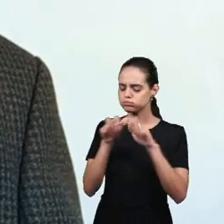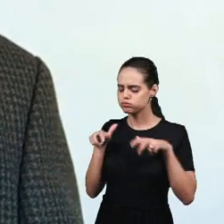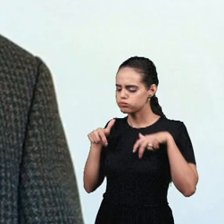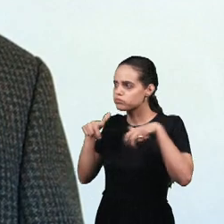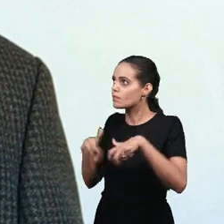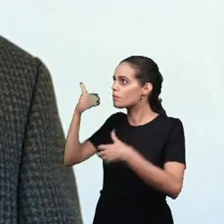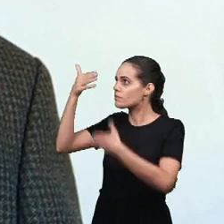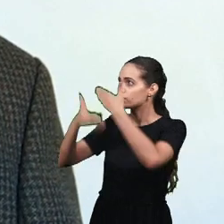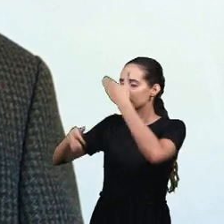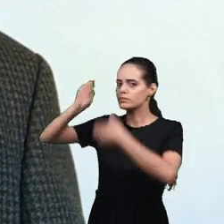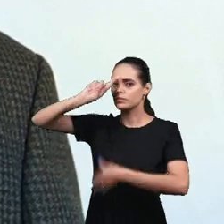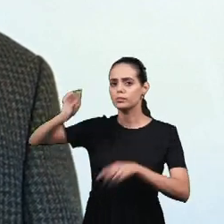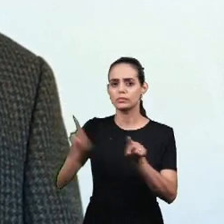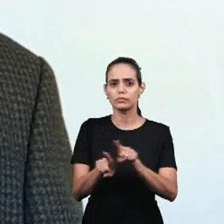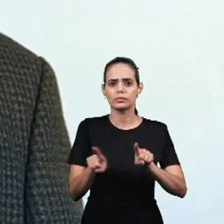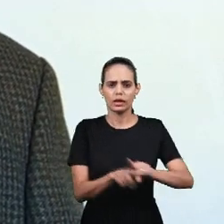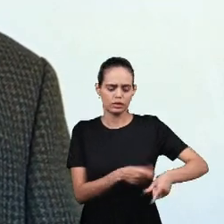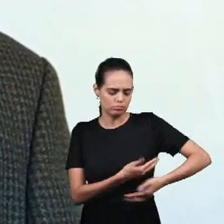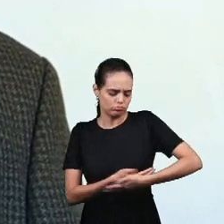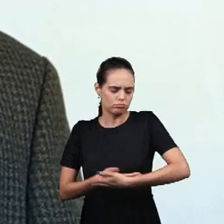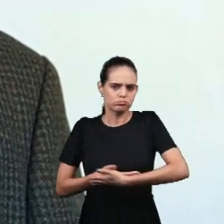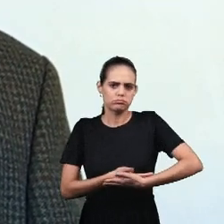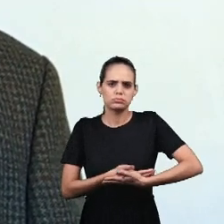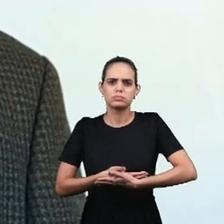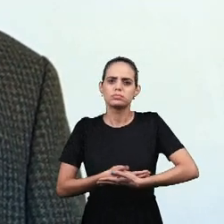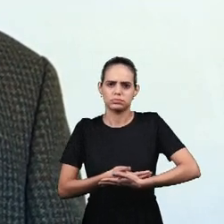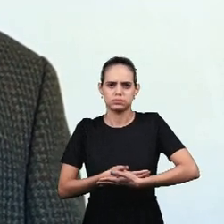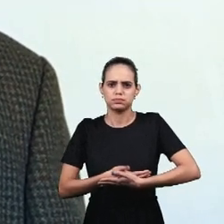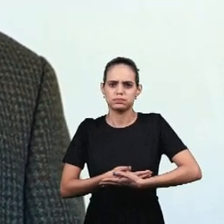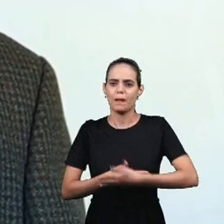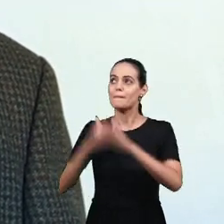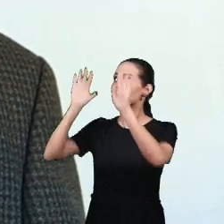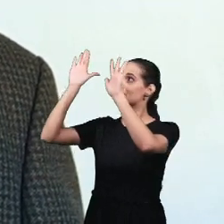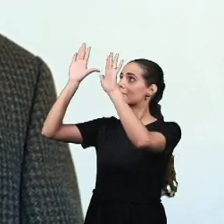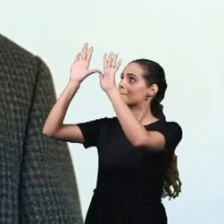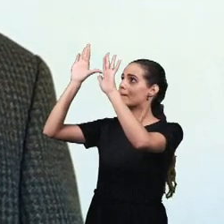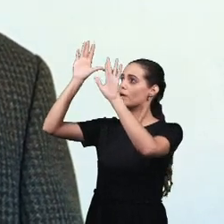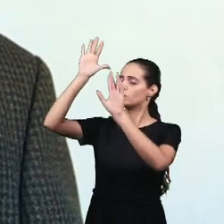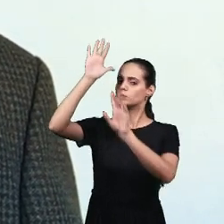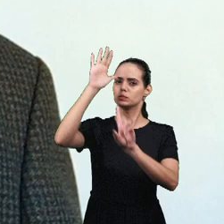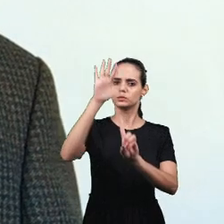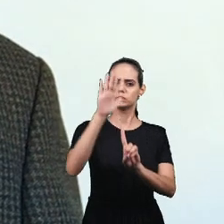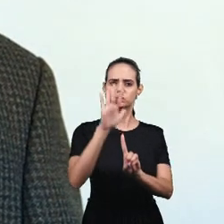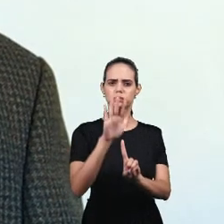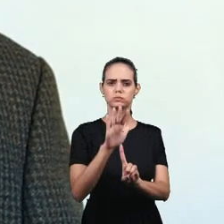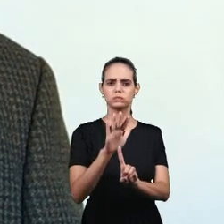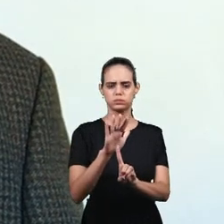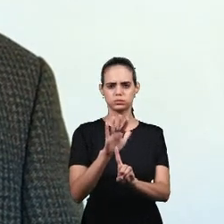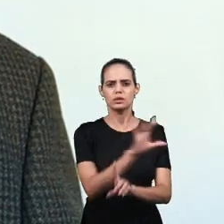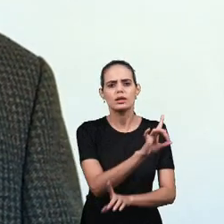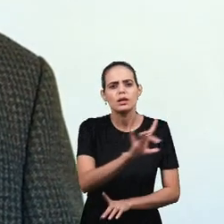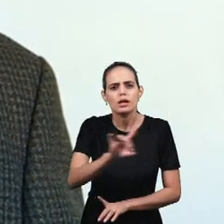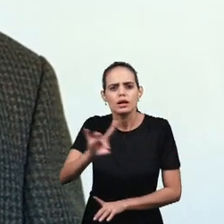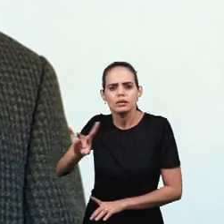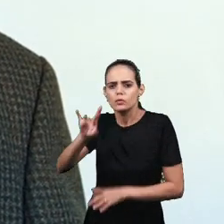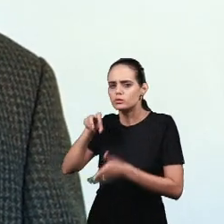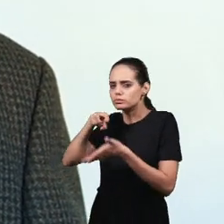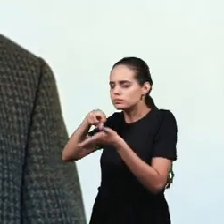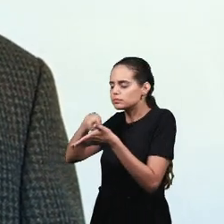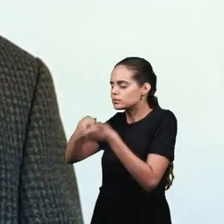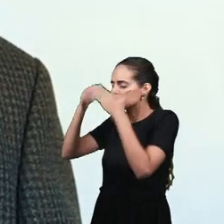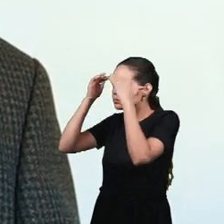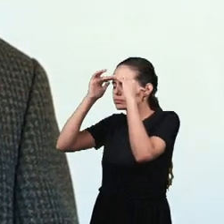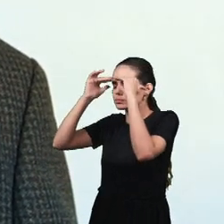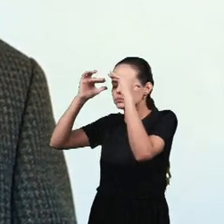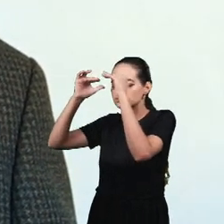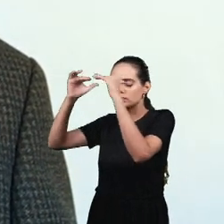petits, que ta main soit étendue pour bénir dans leur position devant toi, de sincérité, de révérence, avec les